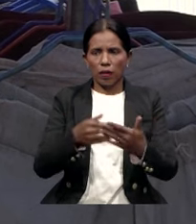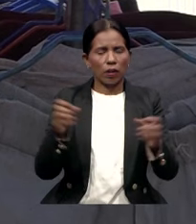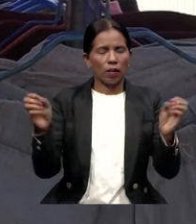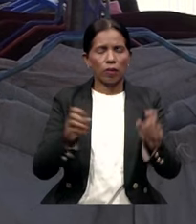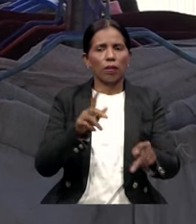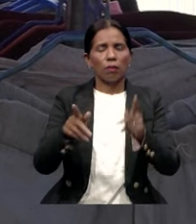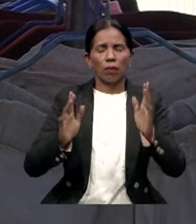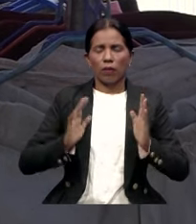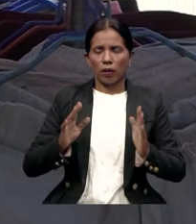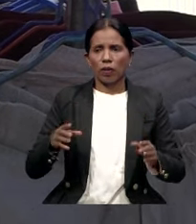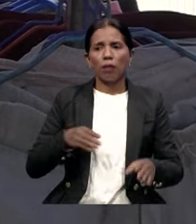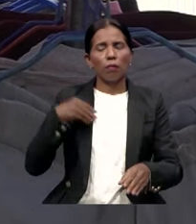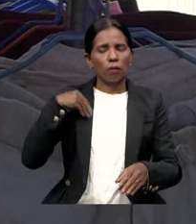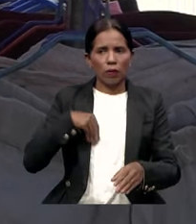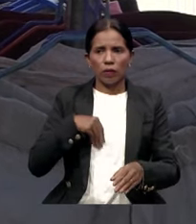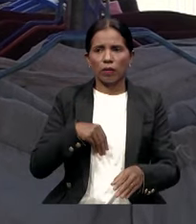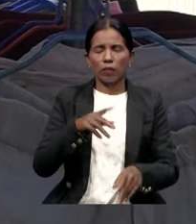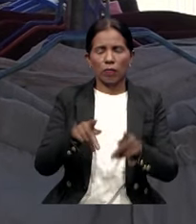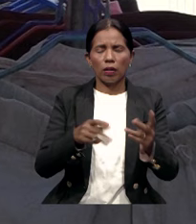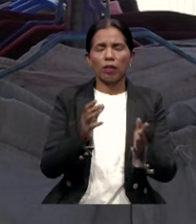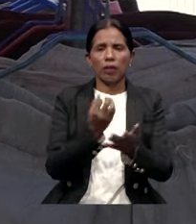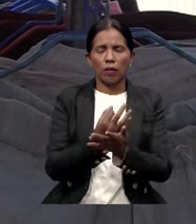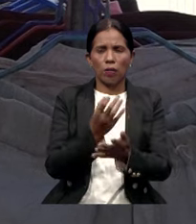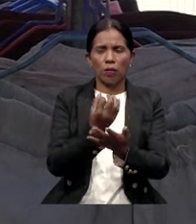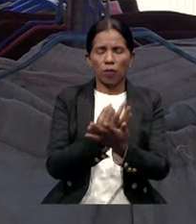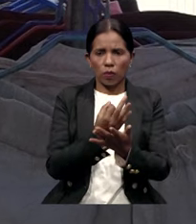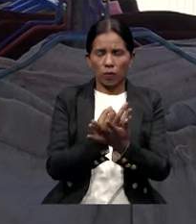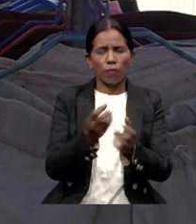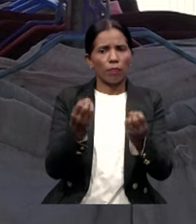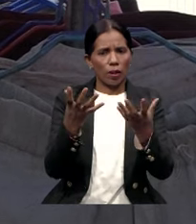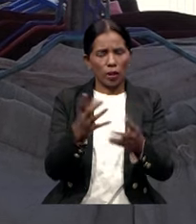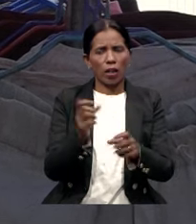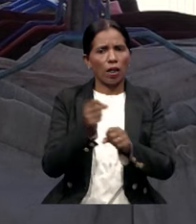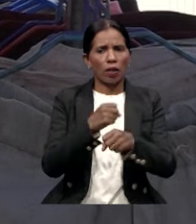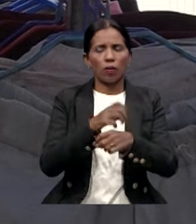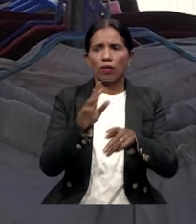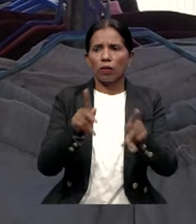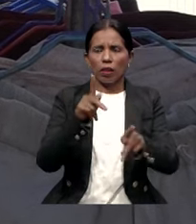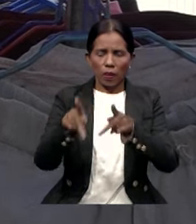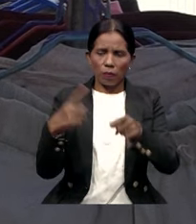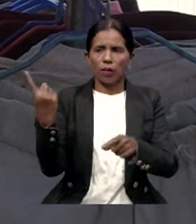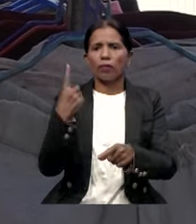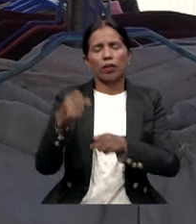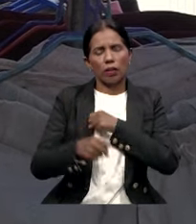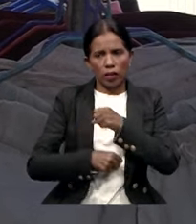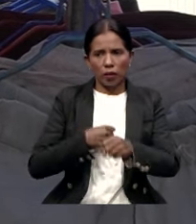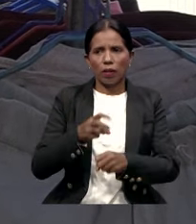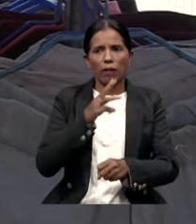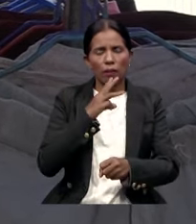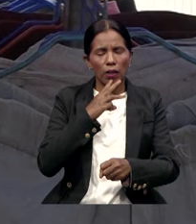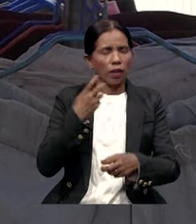bol sulai. Bot siri simu o sambo bot halo bot tutu tu mes povo kai daru teru selan sare